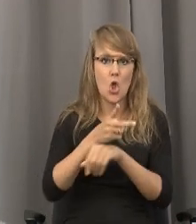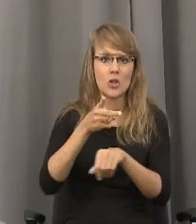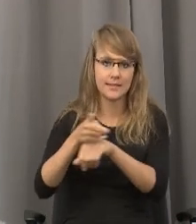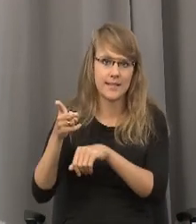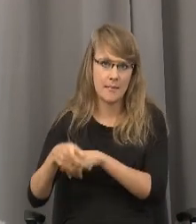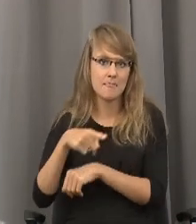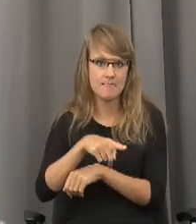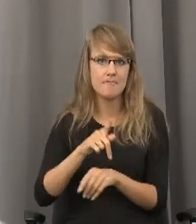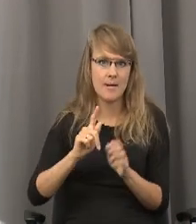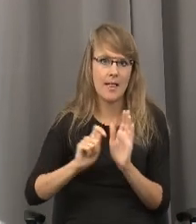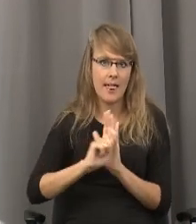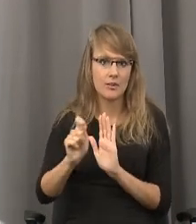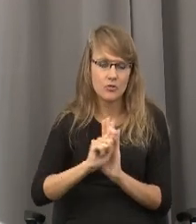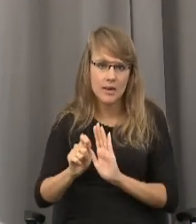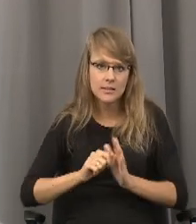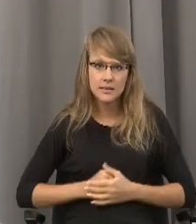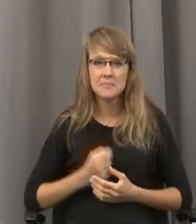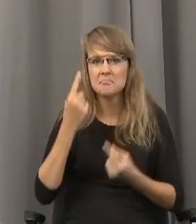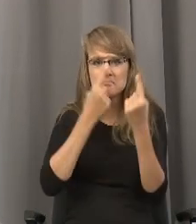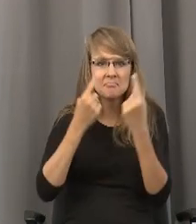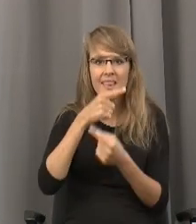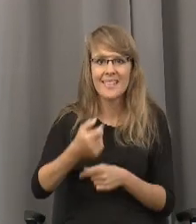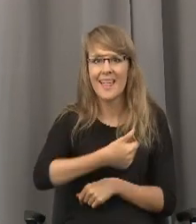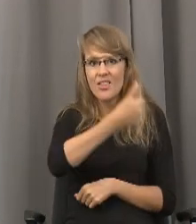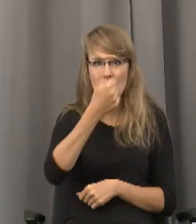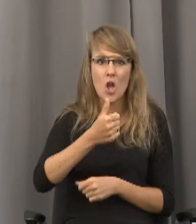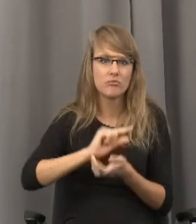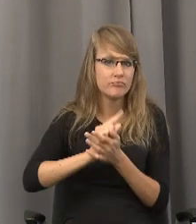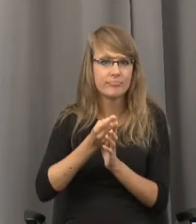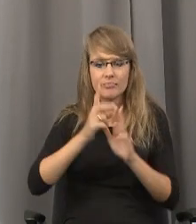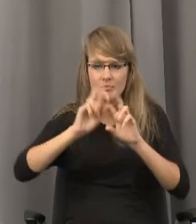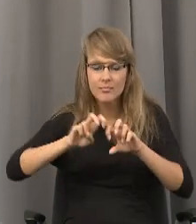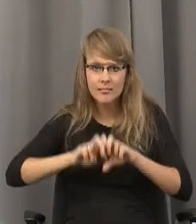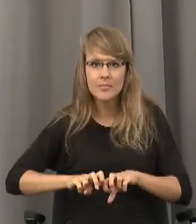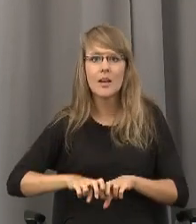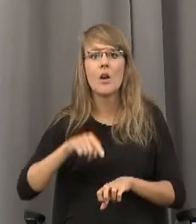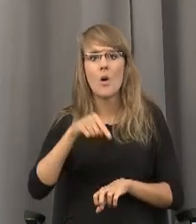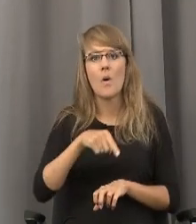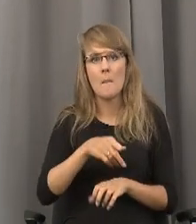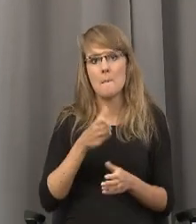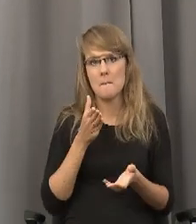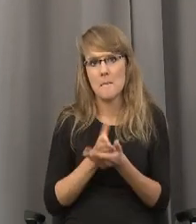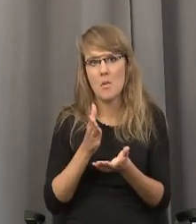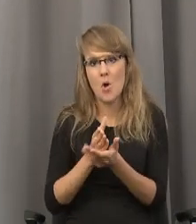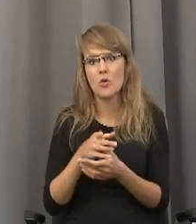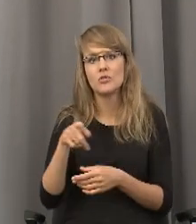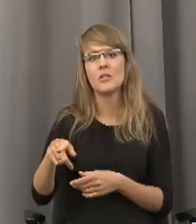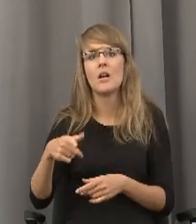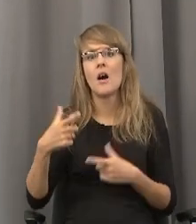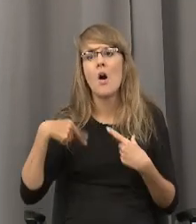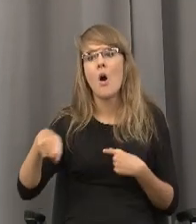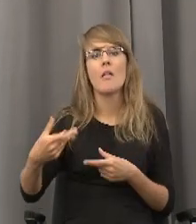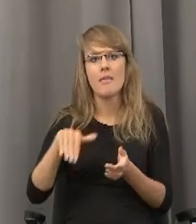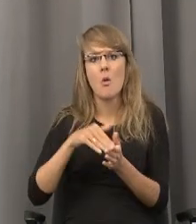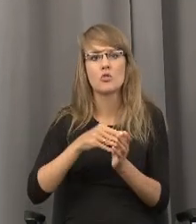I tak uważamy, że jednodniowa intensywna diagnostyka pozwoli na uniknięcie pojawienia się tego samego pacjenta w wielu kolejkach